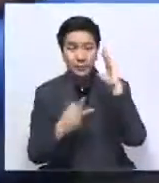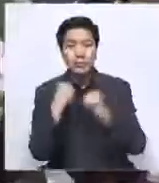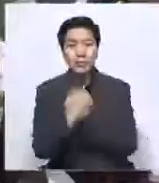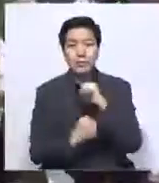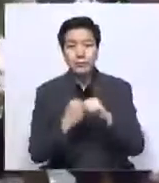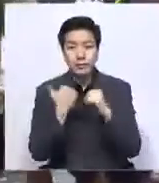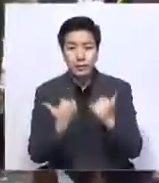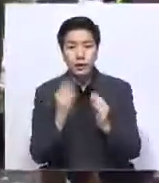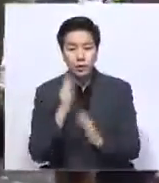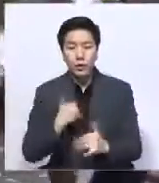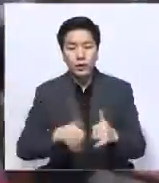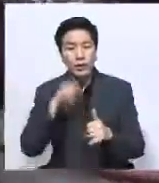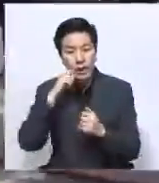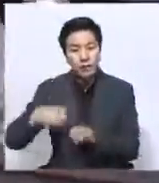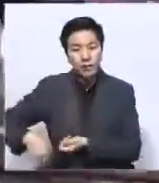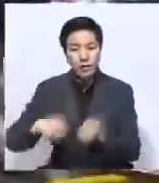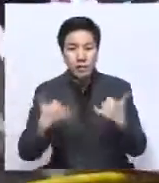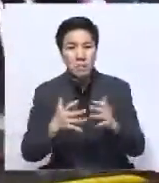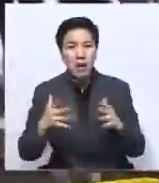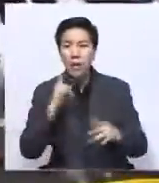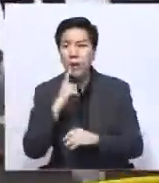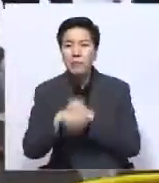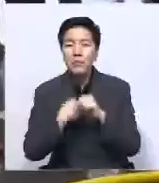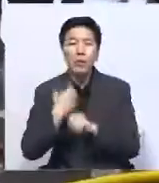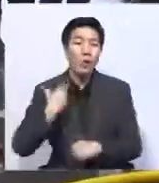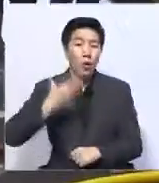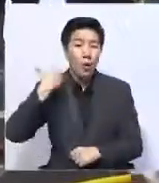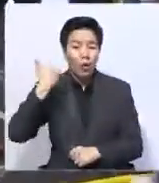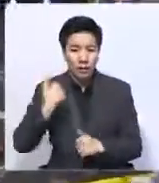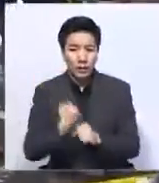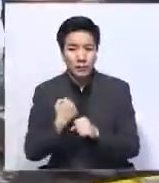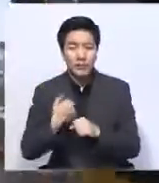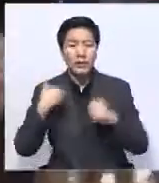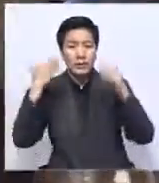ที่ปีนี้มีประชาชนออกมาเล่นน้ำสงกรานต์มากกว่าทุกปีค่ะแล้วก็ยังมี